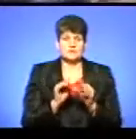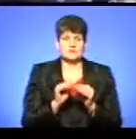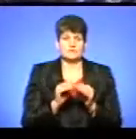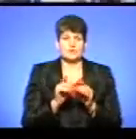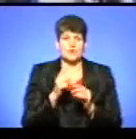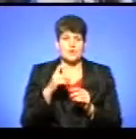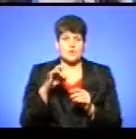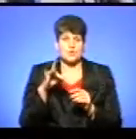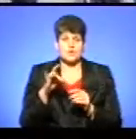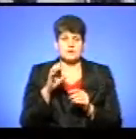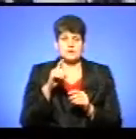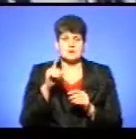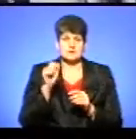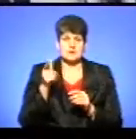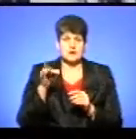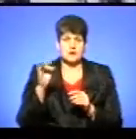аматорського хору «Заграва».